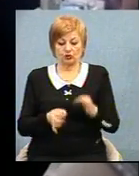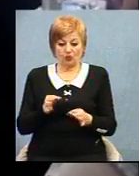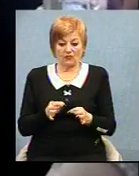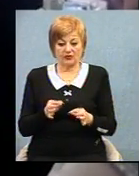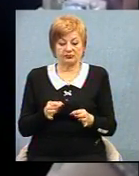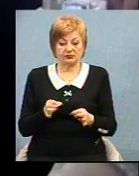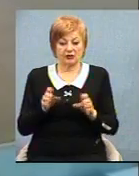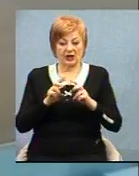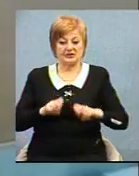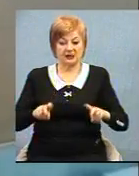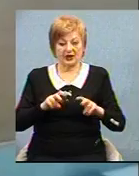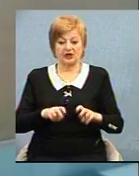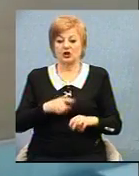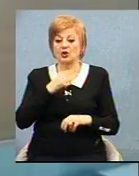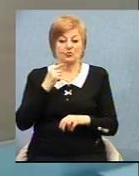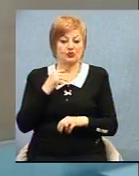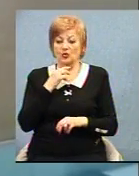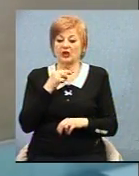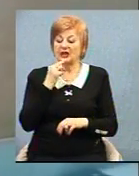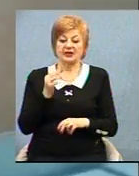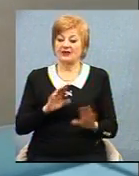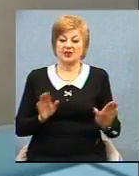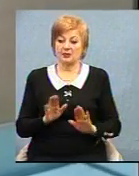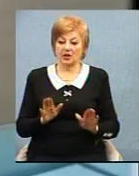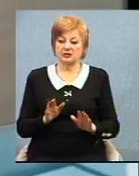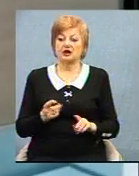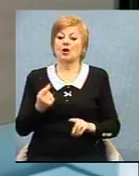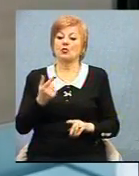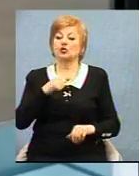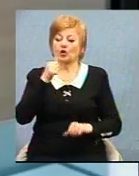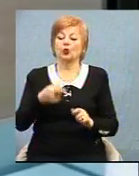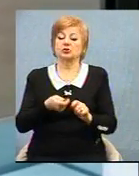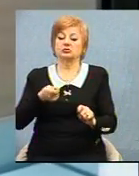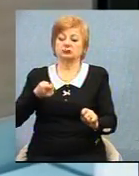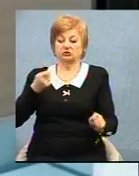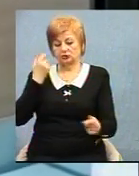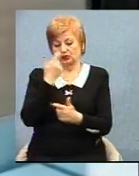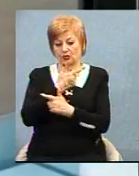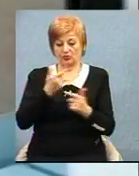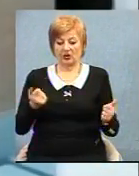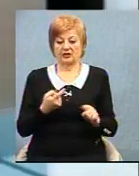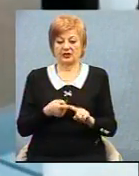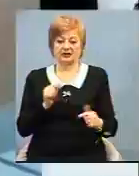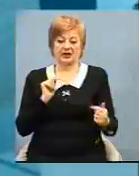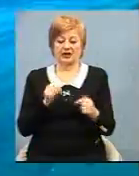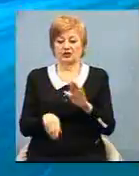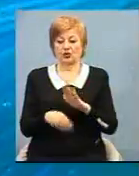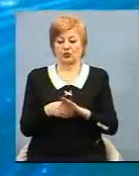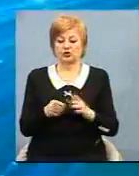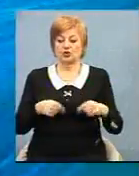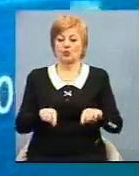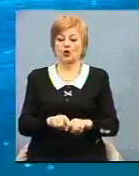цьому деякі справи знаходяться поза увагою служителів Феміди понад півтора роки, повідомляють в Національному антикорупційному бюро.